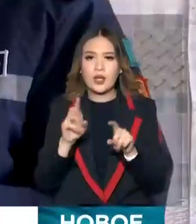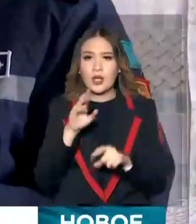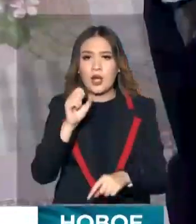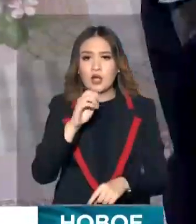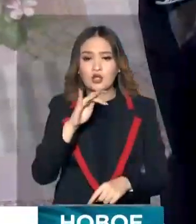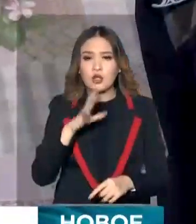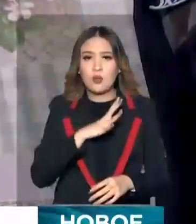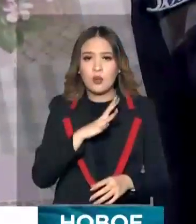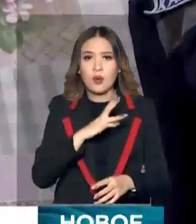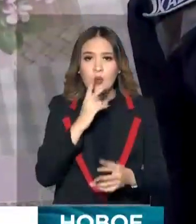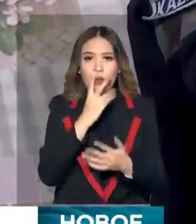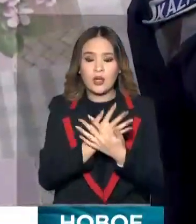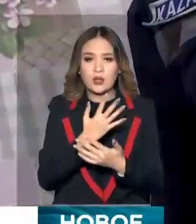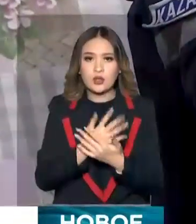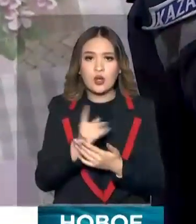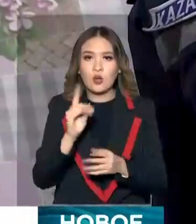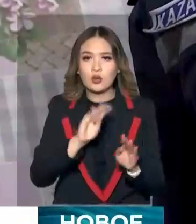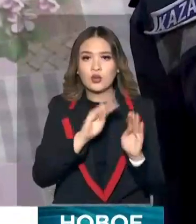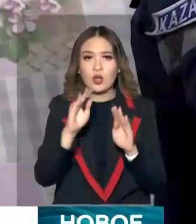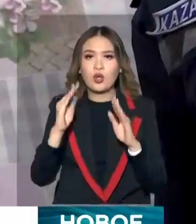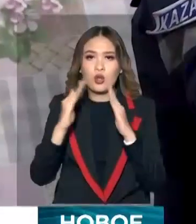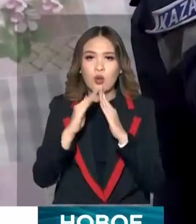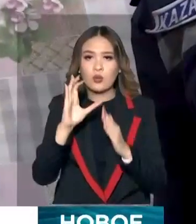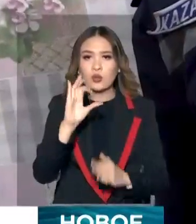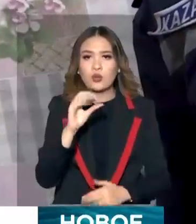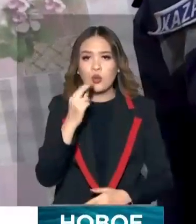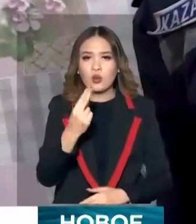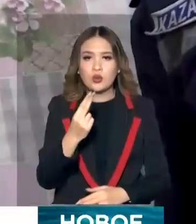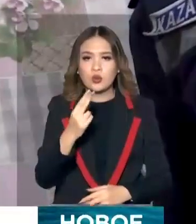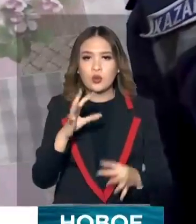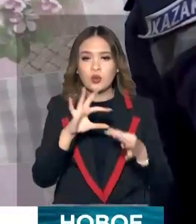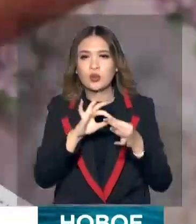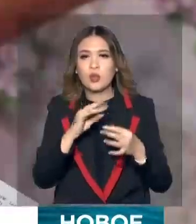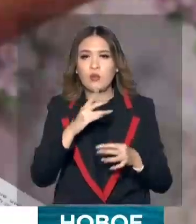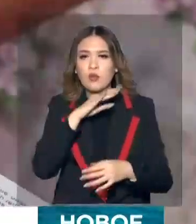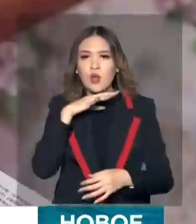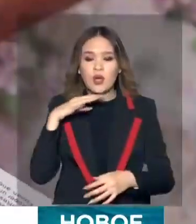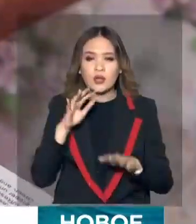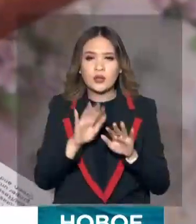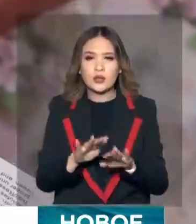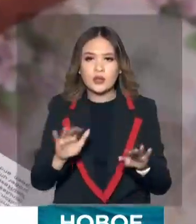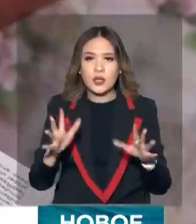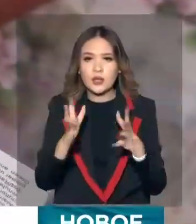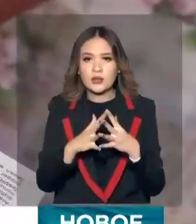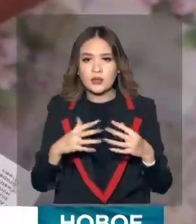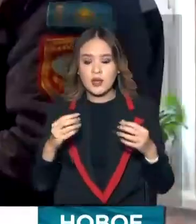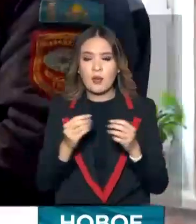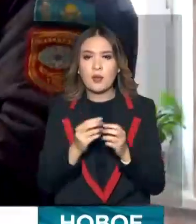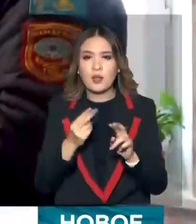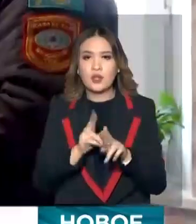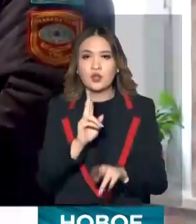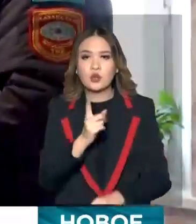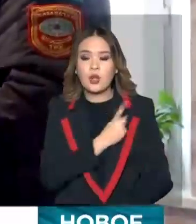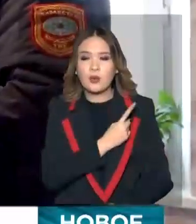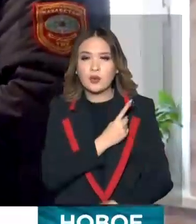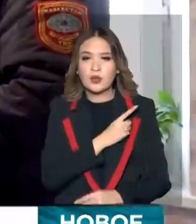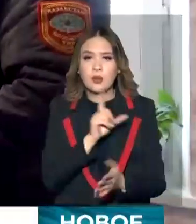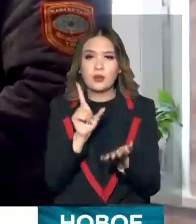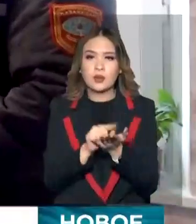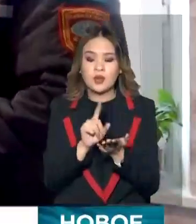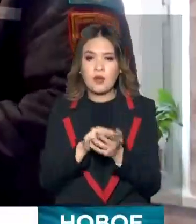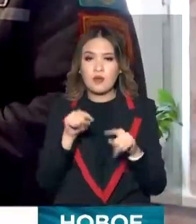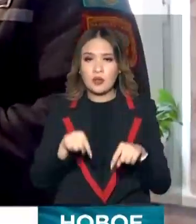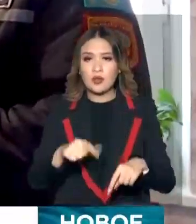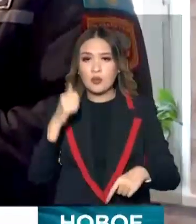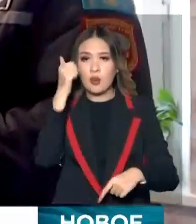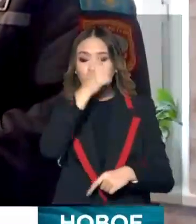датчики угарного газа устанавливают в домах социально уязвимых и многодетных семей, а также у одиноких пенсионеров. В этом